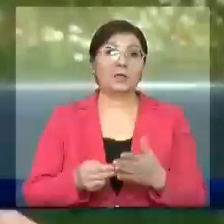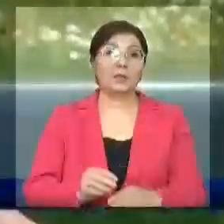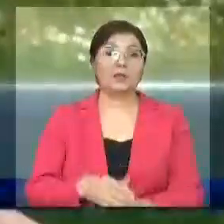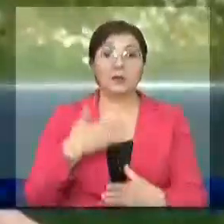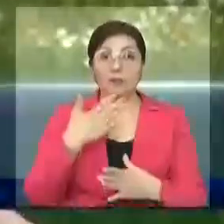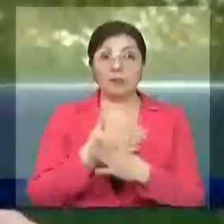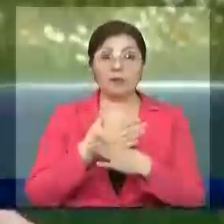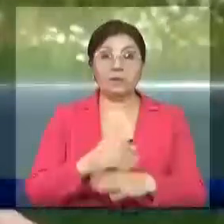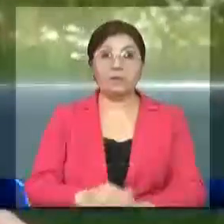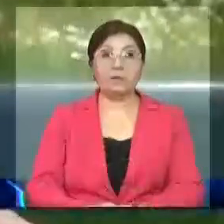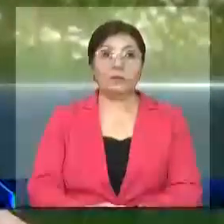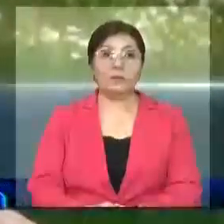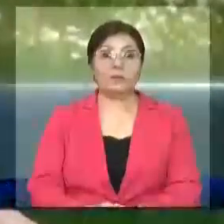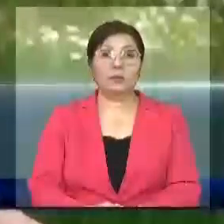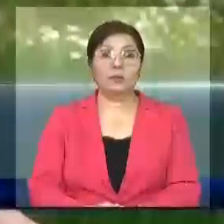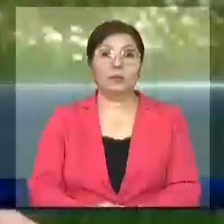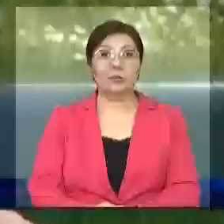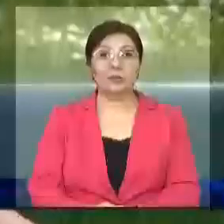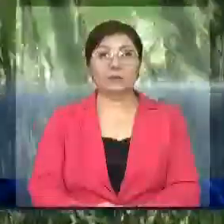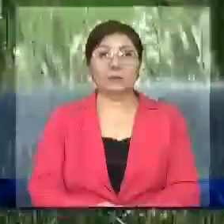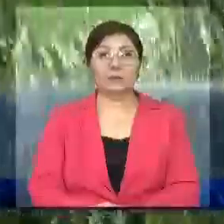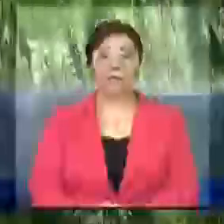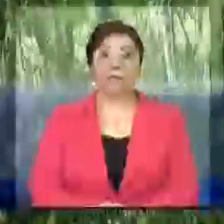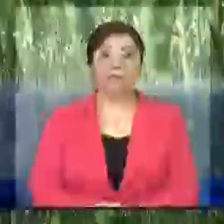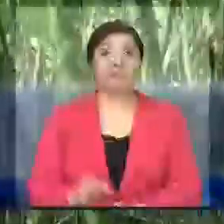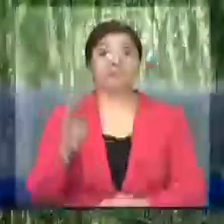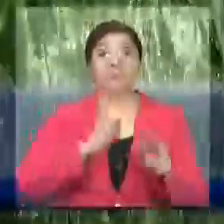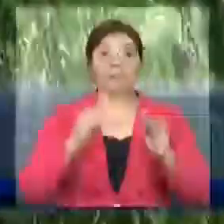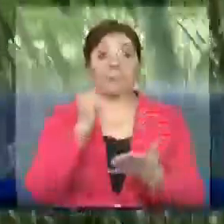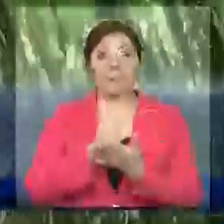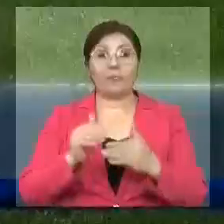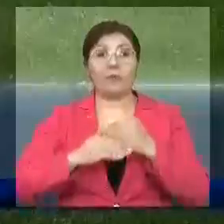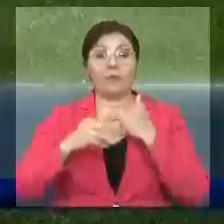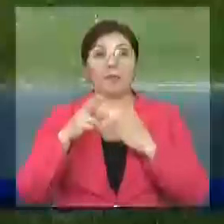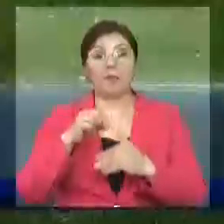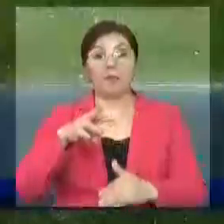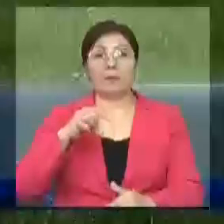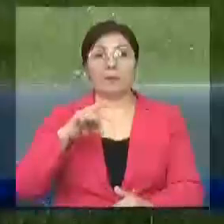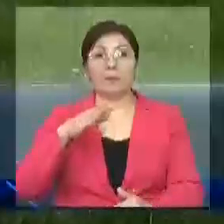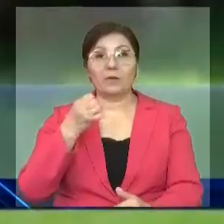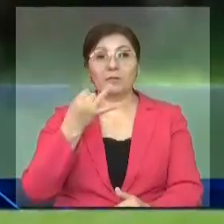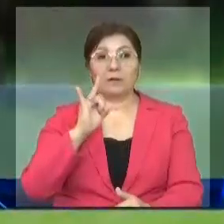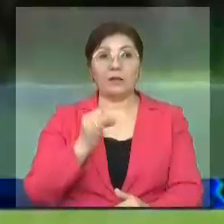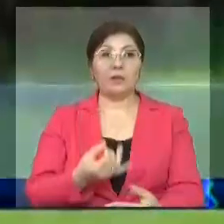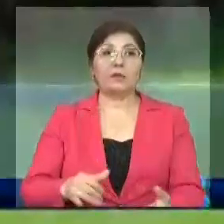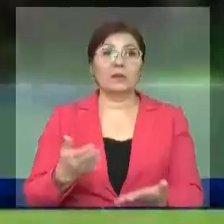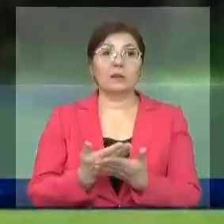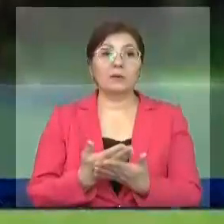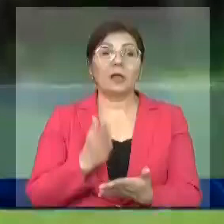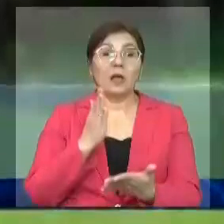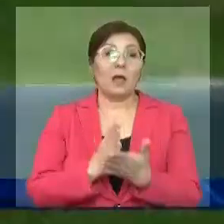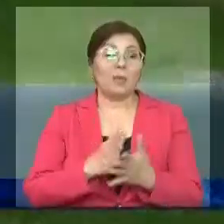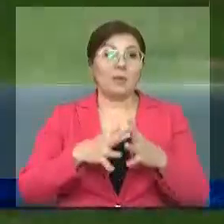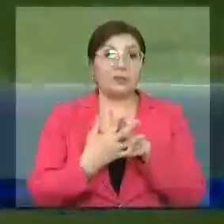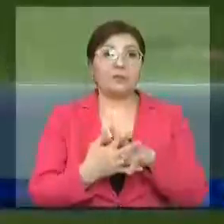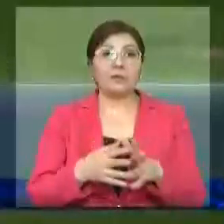это все. Подаем документы, получаем субсидии. Формирование действует на территории Кемперсайского сельского округа, куда помимо села Жосалы входят населенные